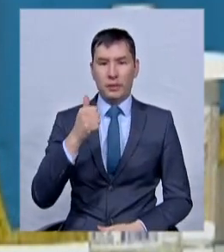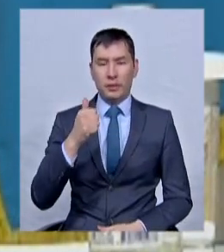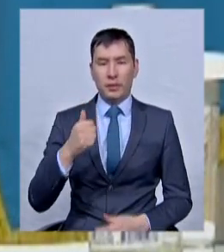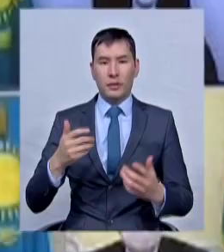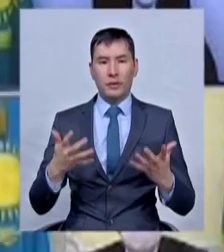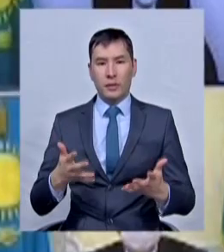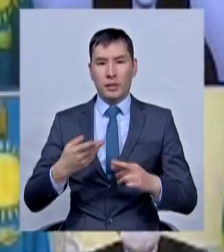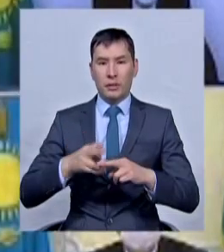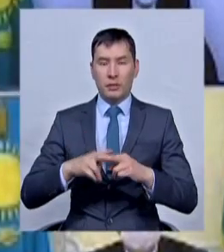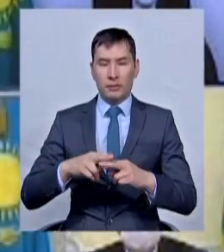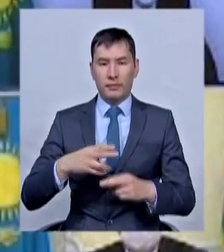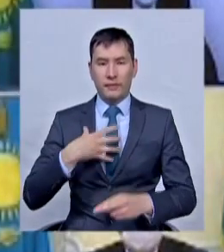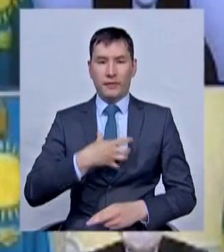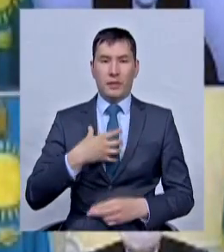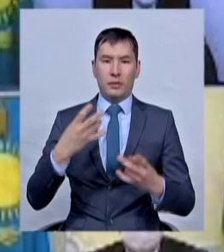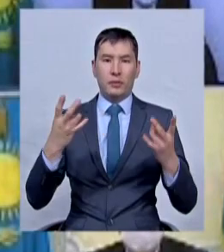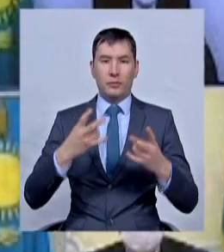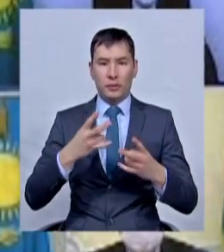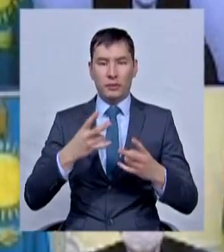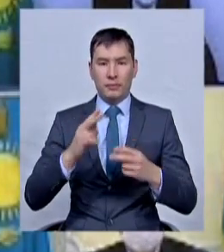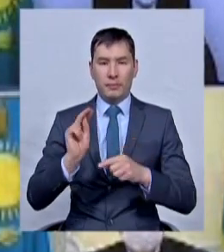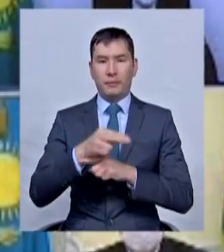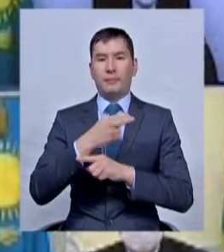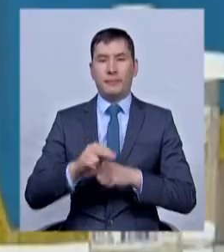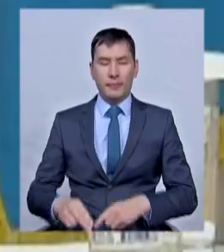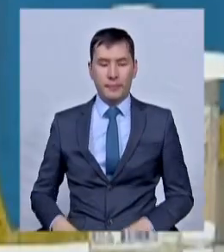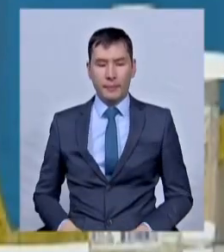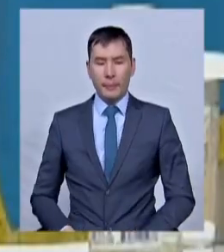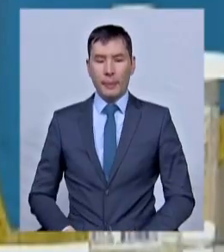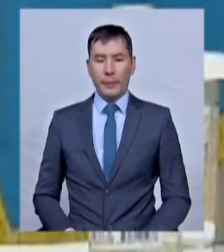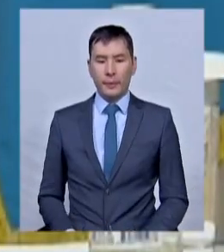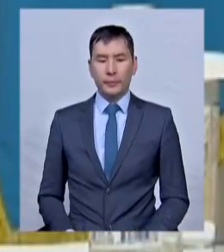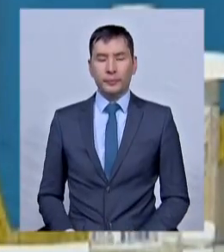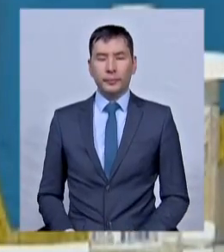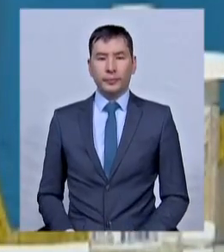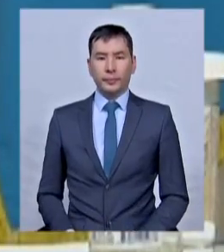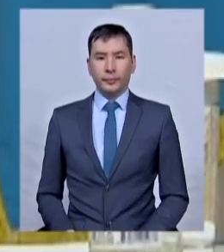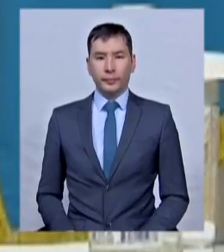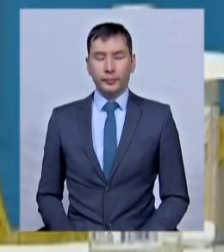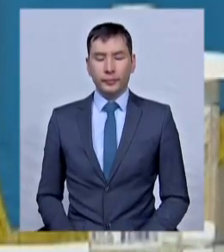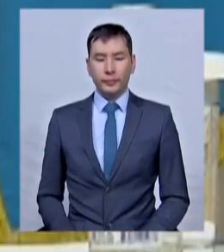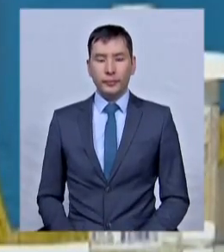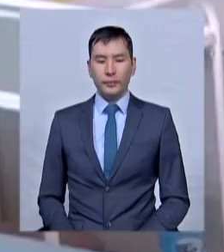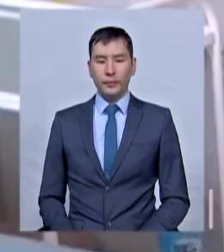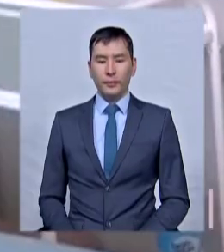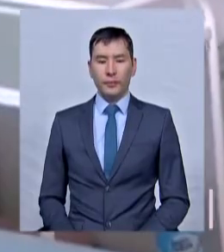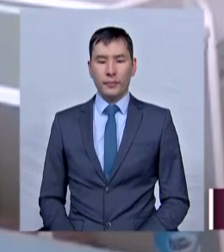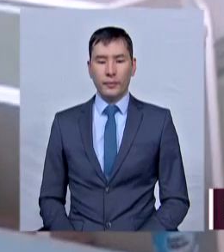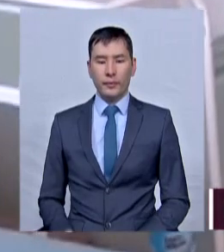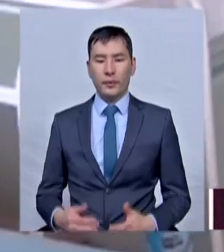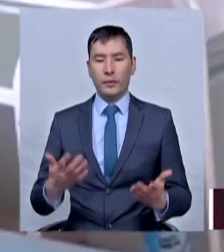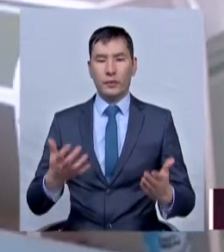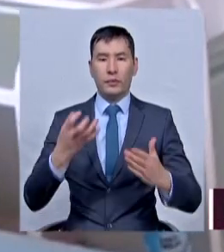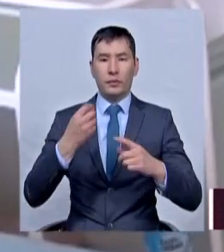Бұл өте маңызды мәселе. Әкімдерден денсаулық сақтау министрлігімен бірлесіп, осы мәселеге тиісті назар аударуды тапсырамын. Бұл ретте